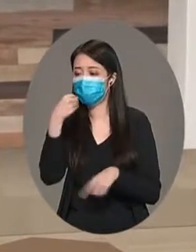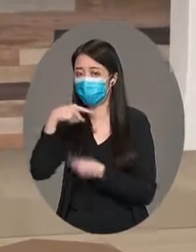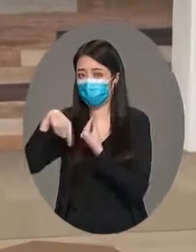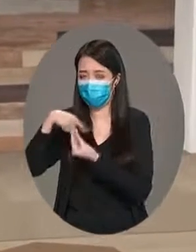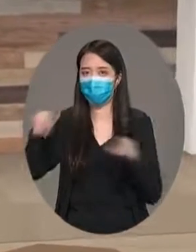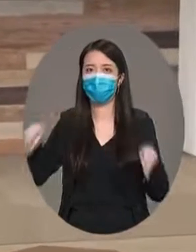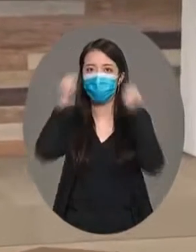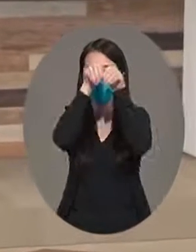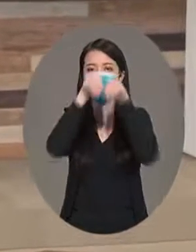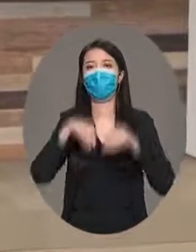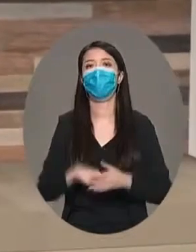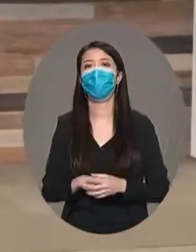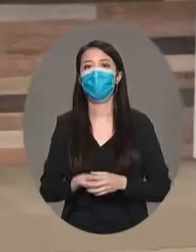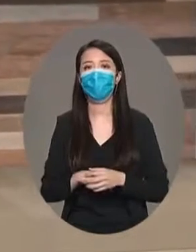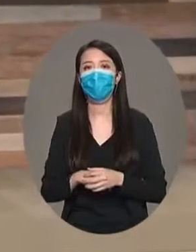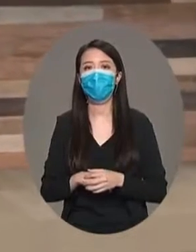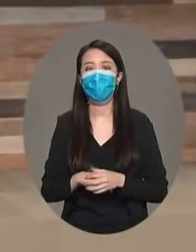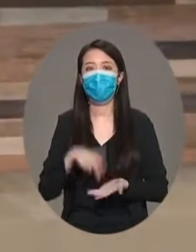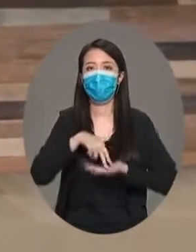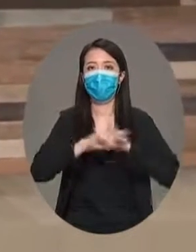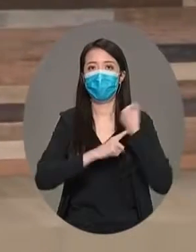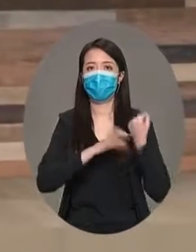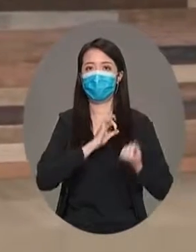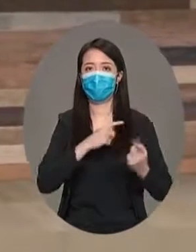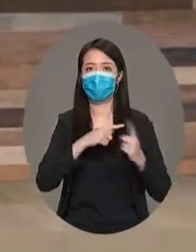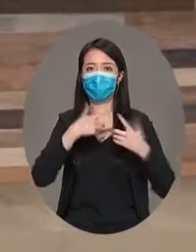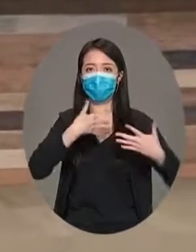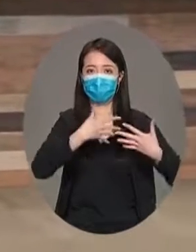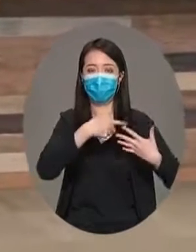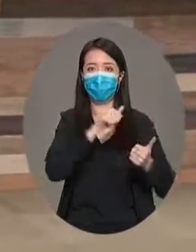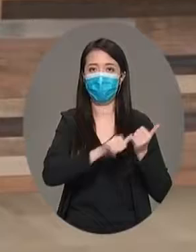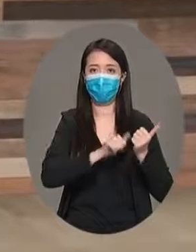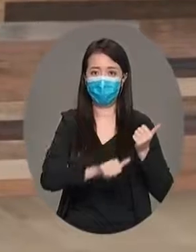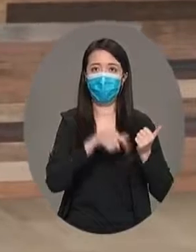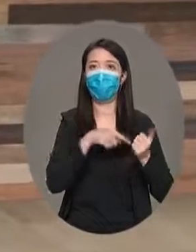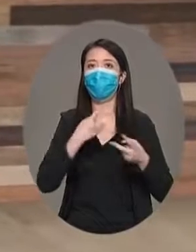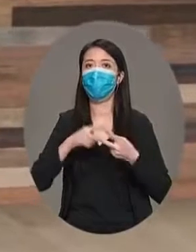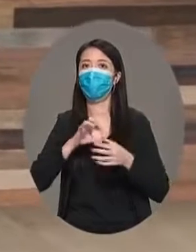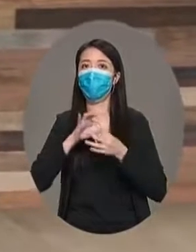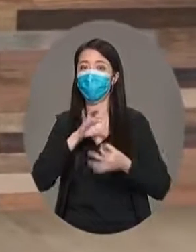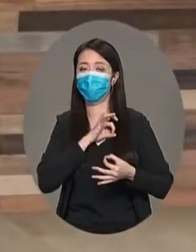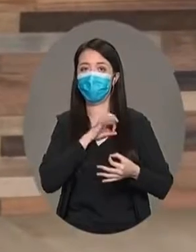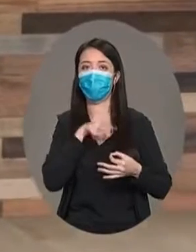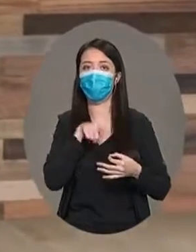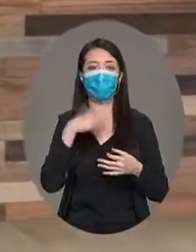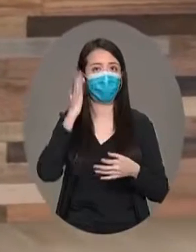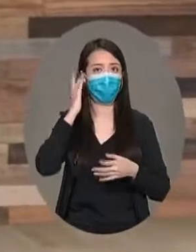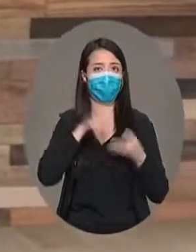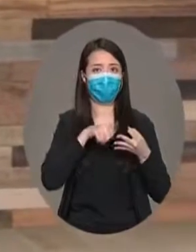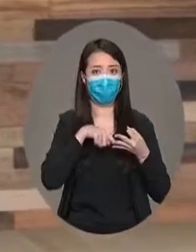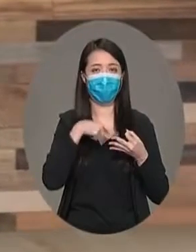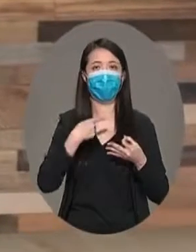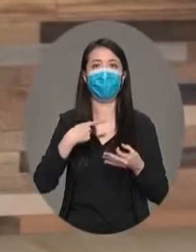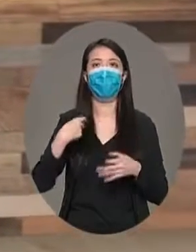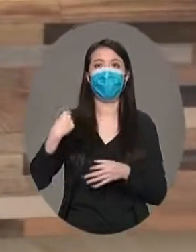理順地區問題。立法會民政事務委員會委員工聯會的郭偉強就說，食衛局處理疫